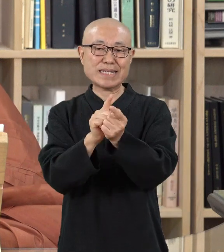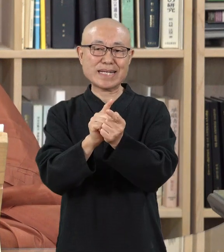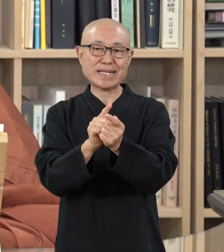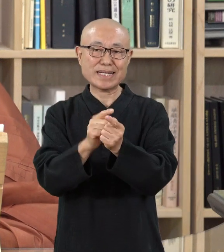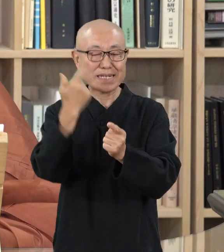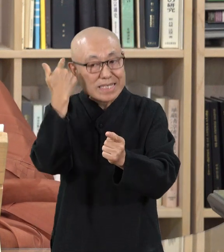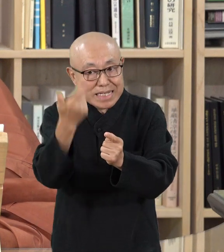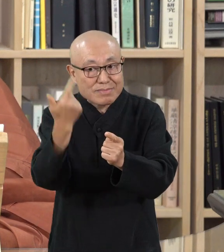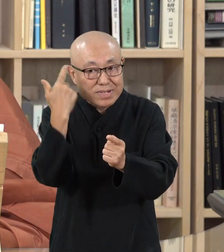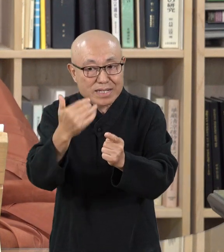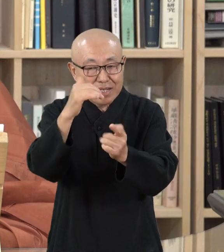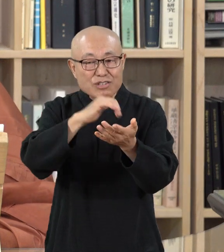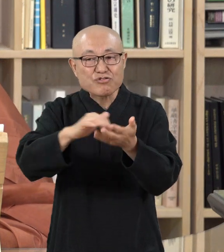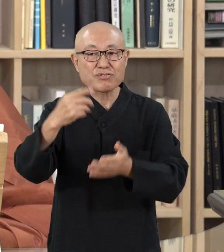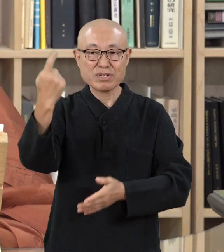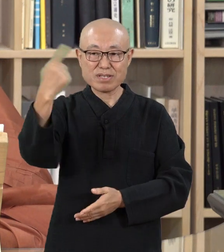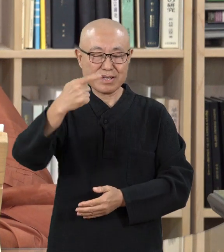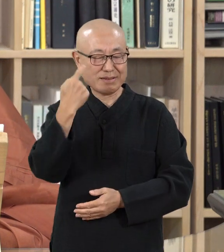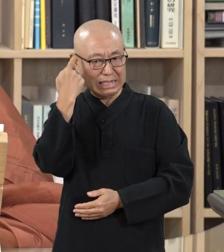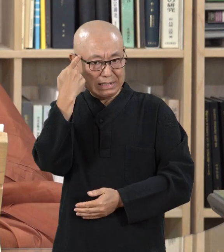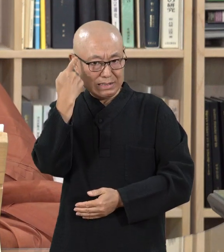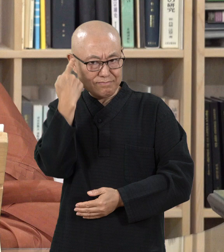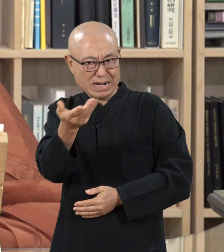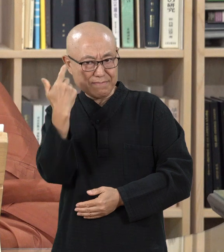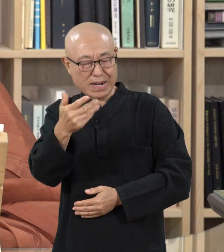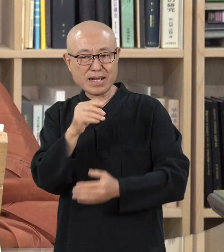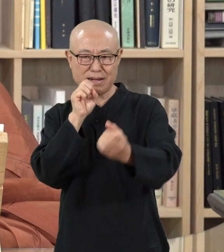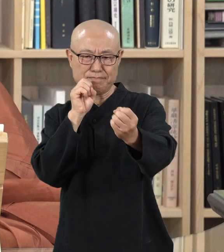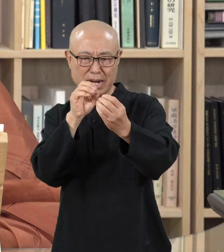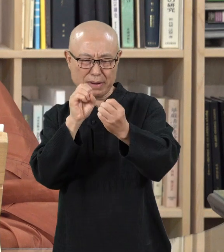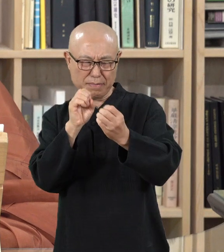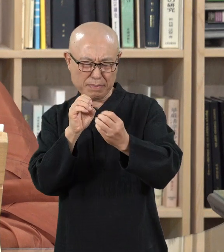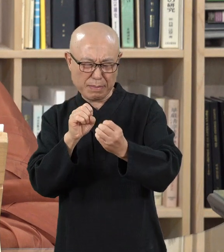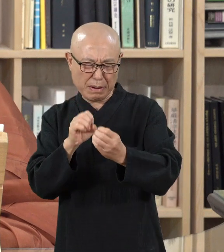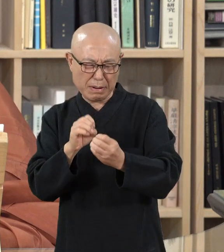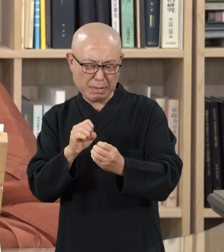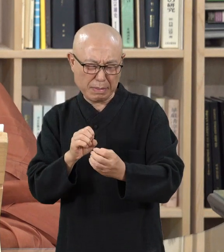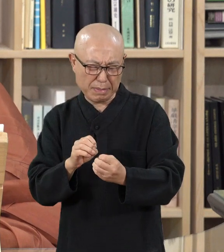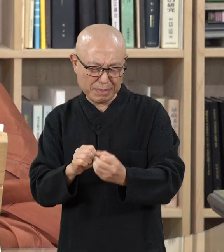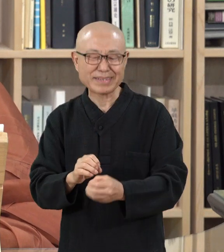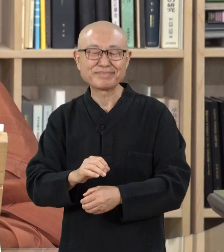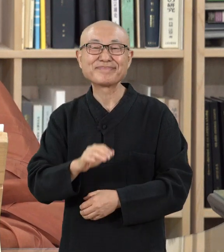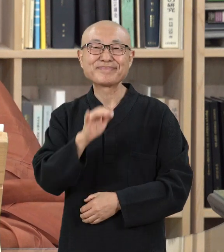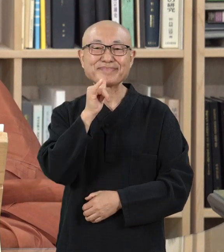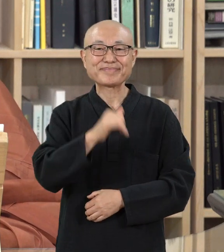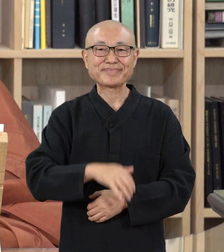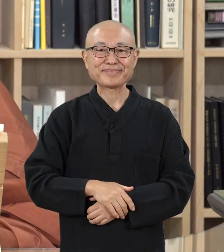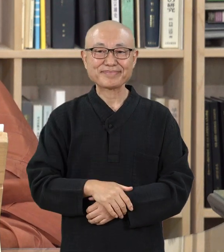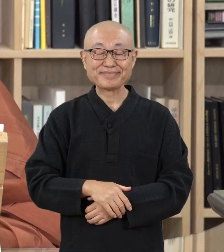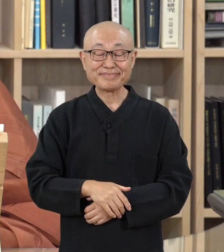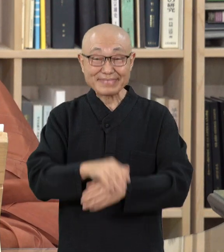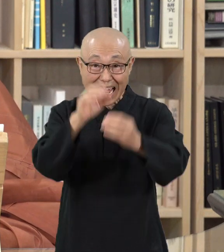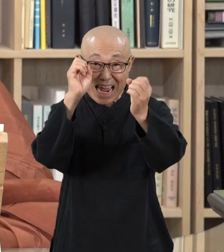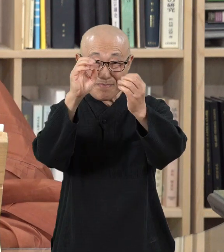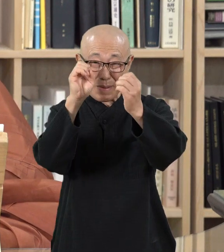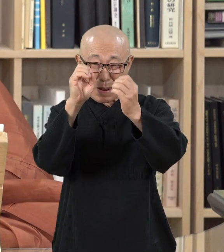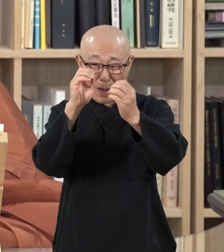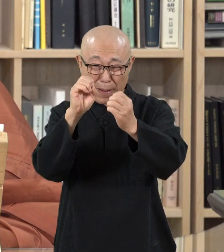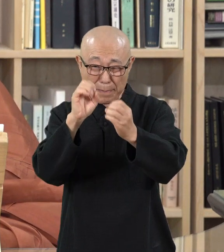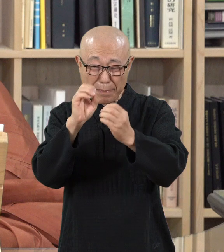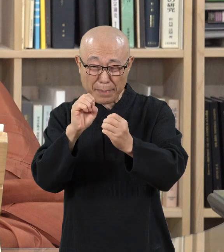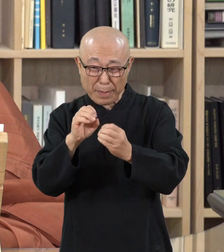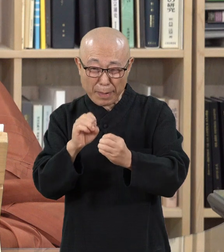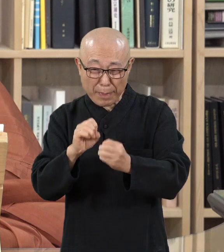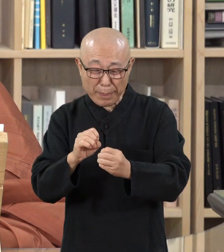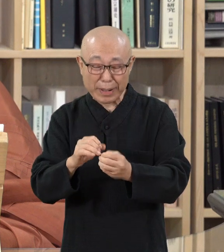하고 이제 사리불존자는 1000개의 답을 하시고 이런 이야기가 이제 쭉 나와요. 그 이제 1000개의 질문을 하고